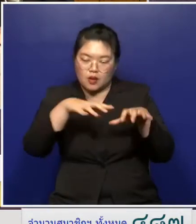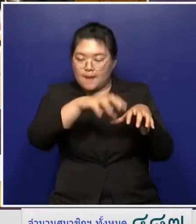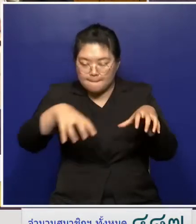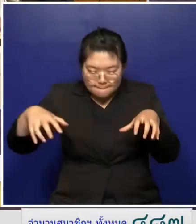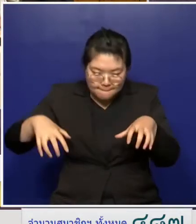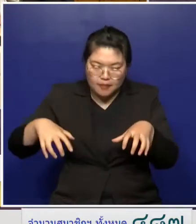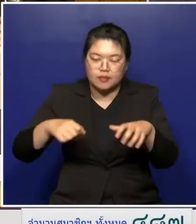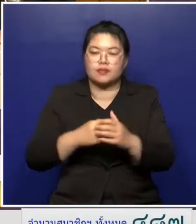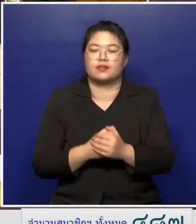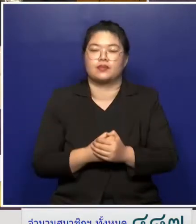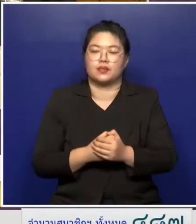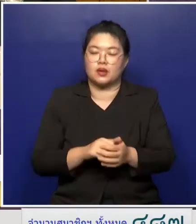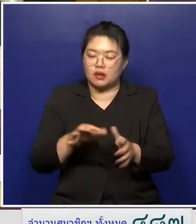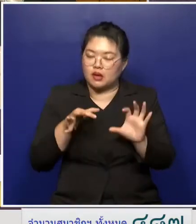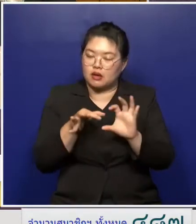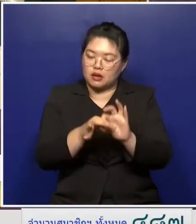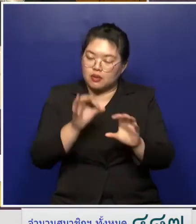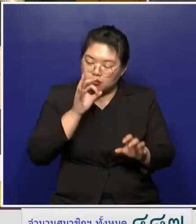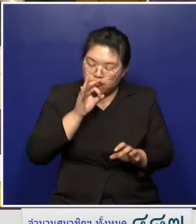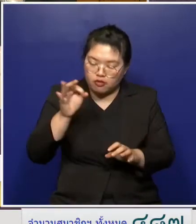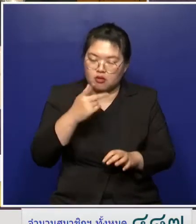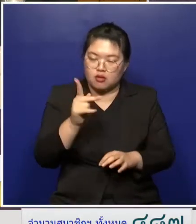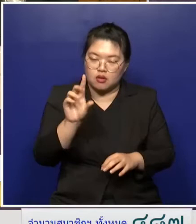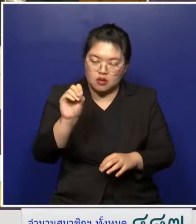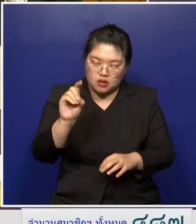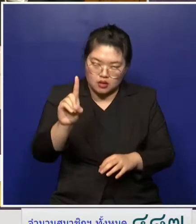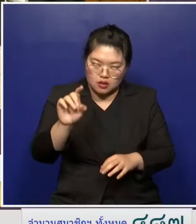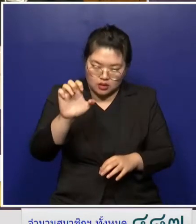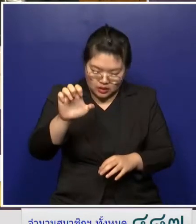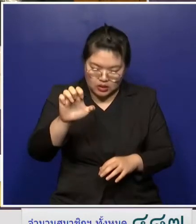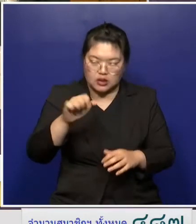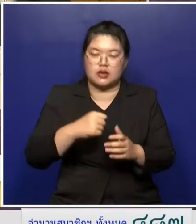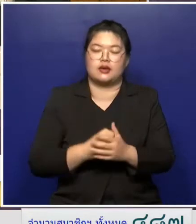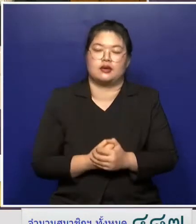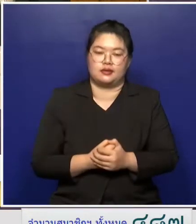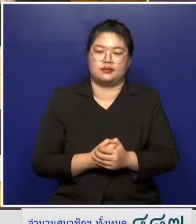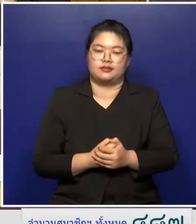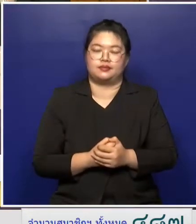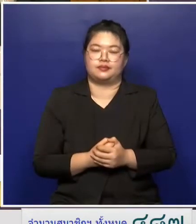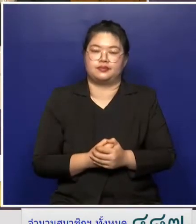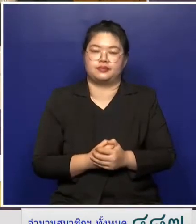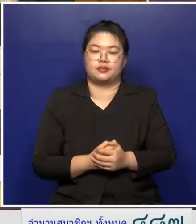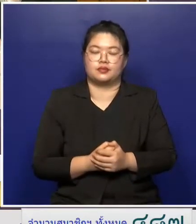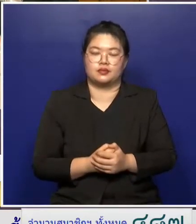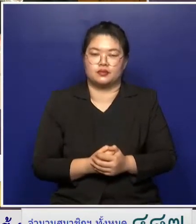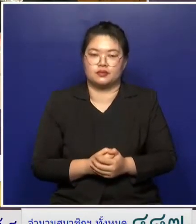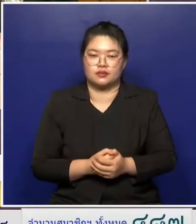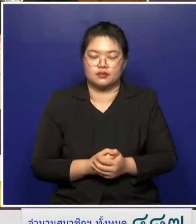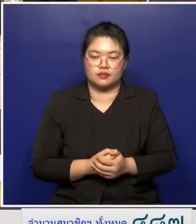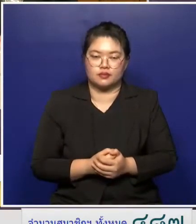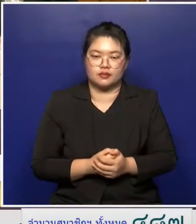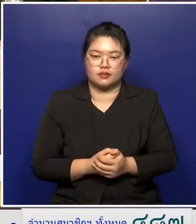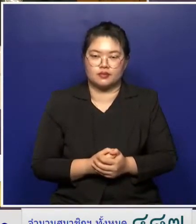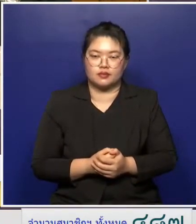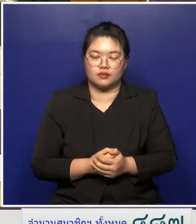การวคลอเปหดอยกฝรขดีซึตรนี้นะครัผมข Copperajatเพิ่มเติมไปเลยนะครับเพระว่ามี panที่พูถึงในกิศน